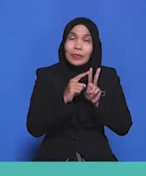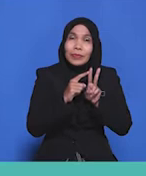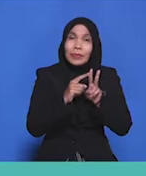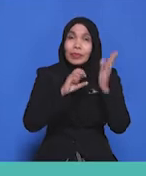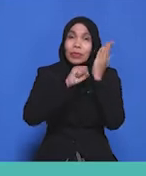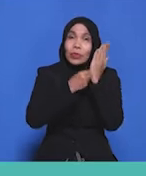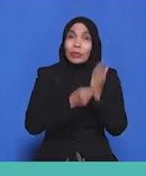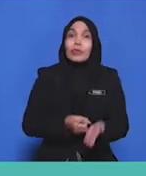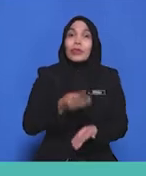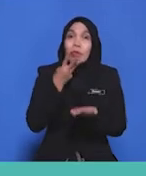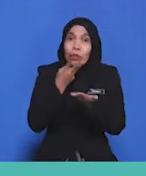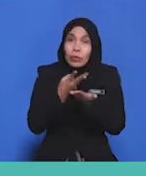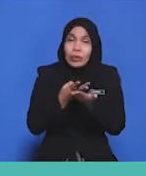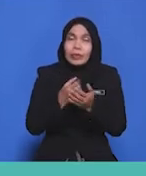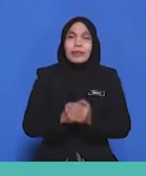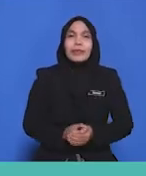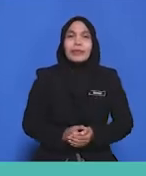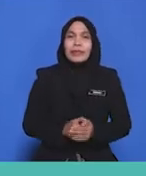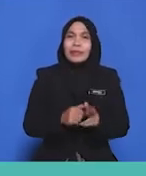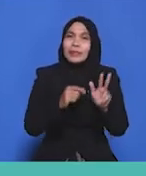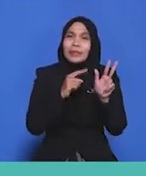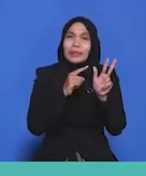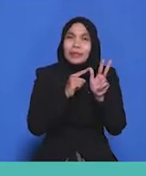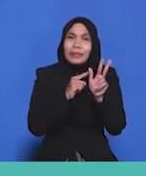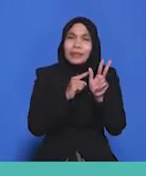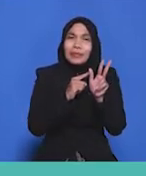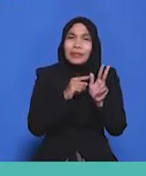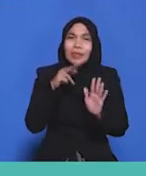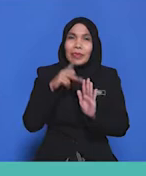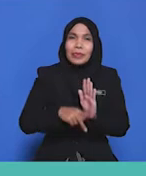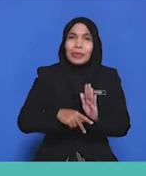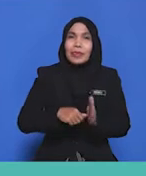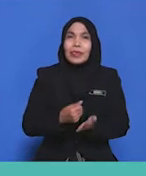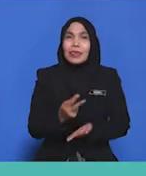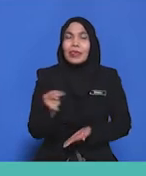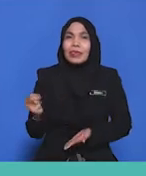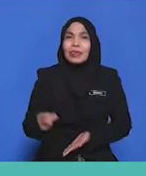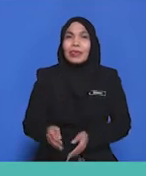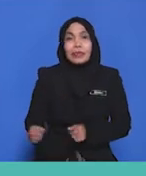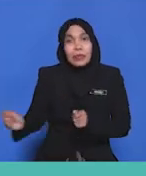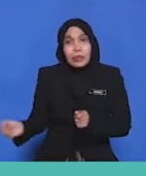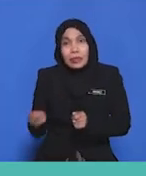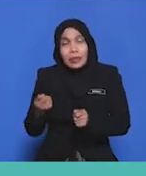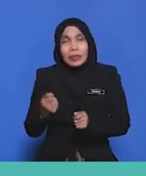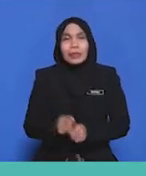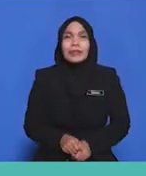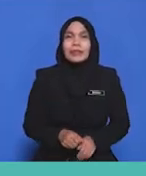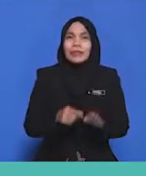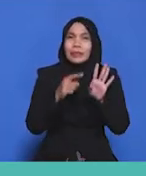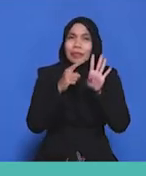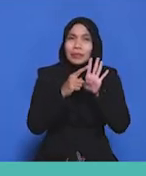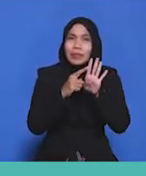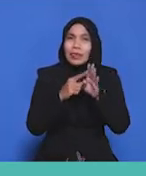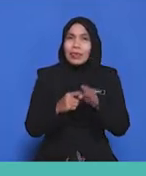sumber keuangan. Yang ketiga, peralatan badminton. Dan yang keempat,